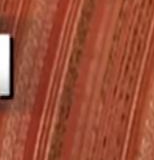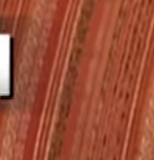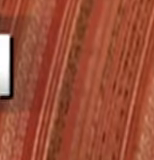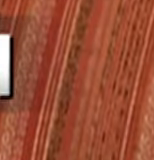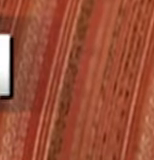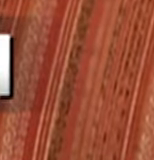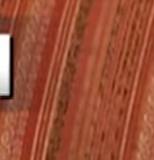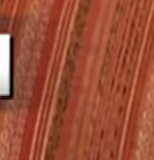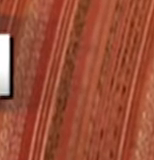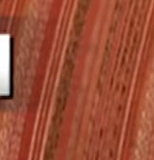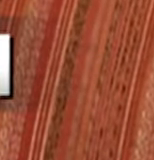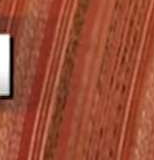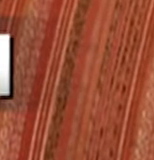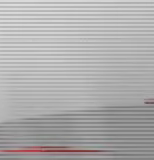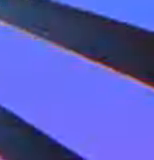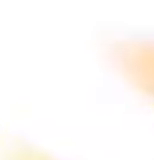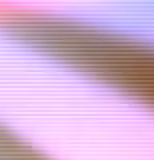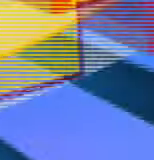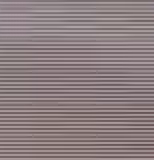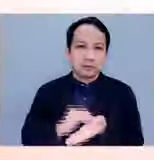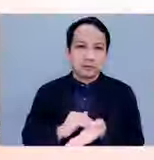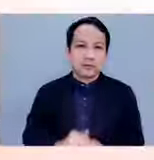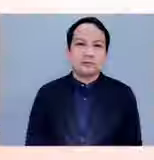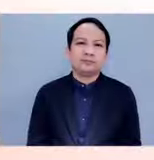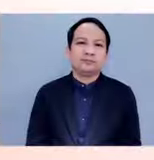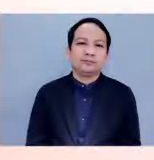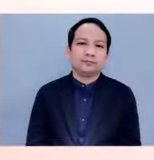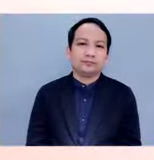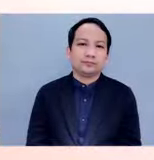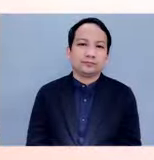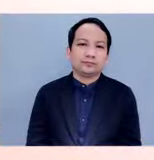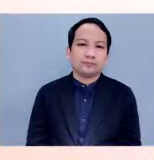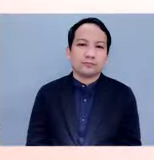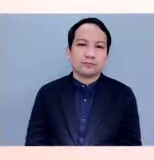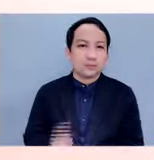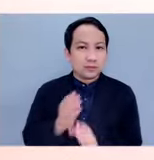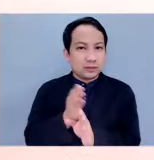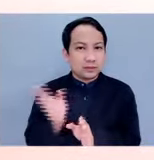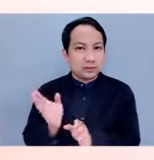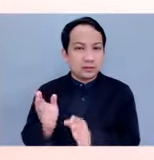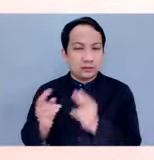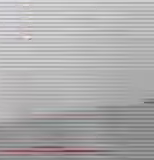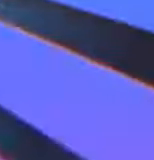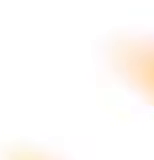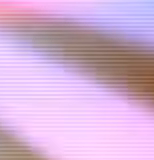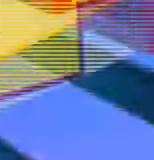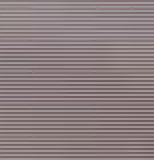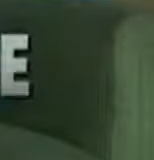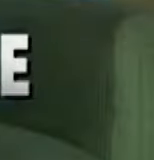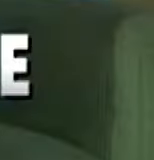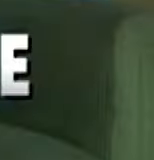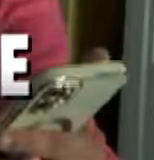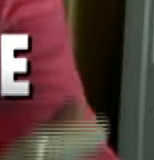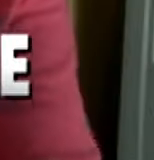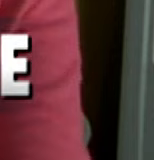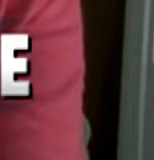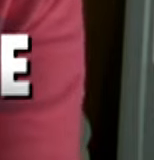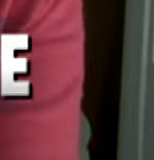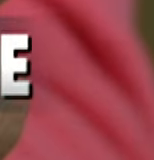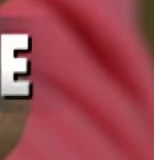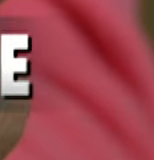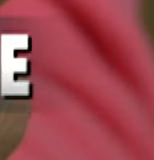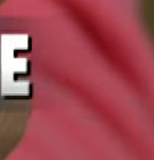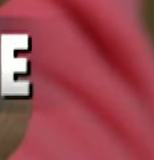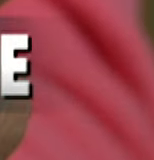pag-uusapan natin sa Sabi ni Doc. At segue naman tayo sa iba pang kwentuhan. Shout out sa mga kapatid nating